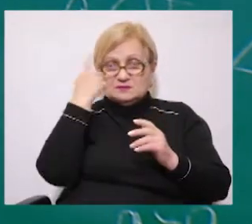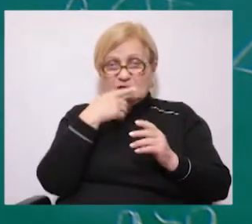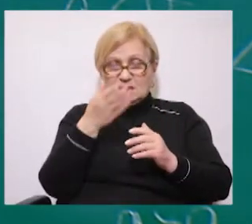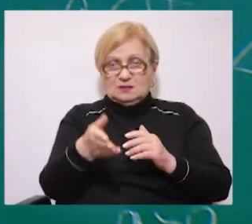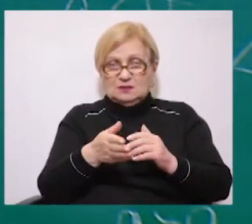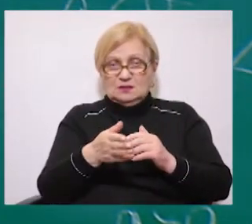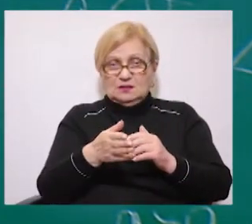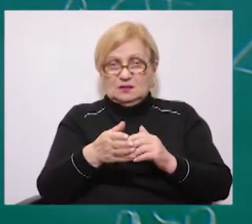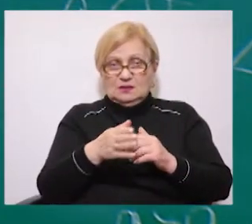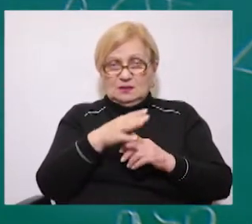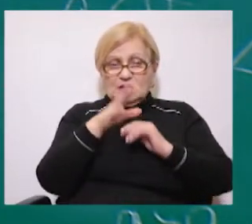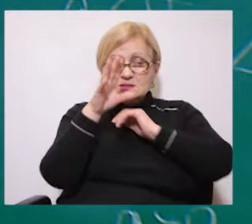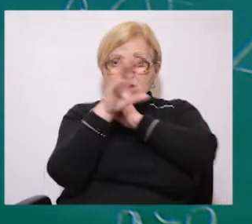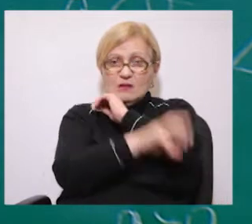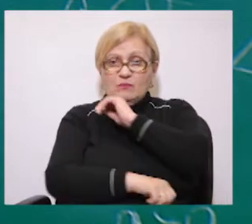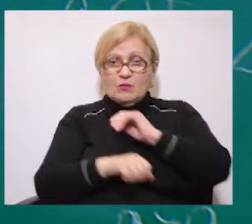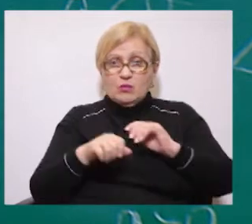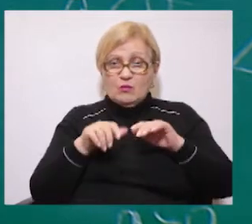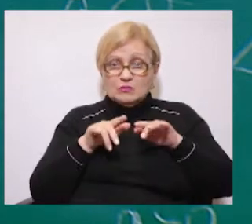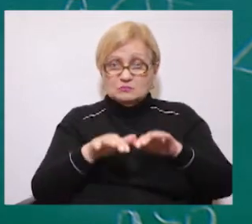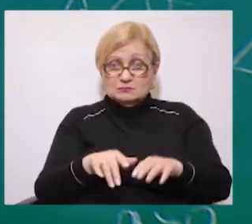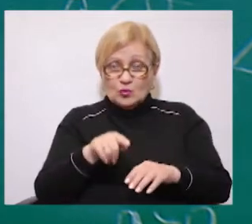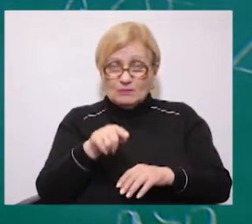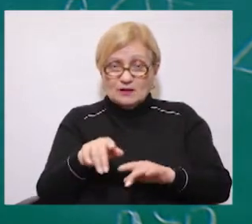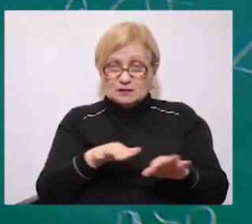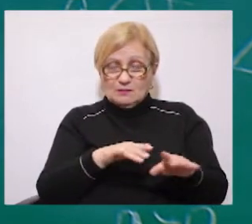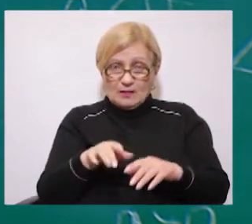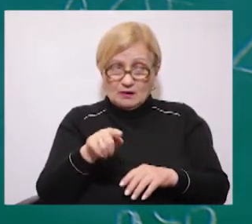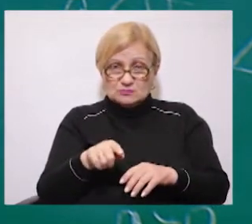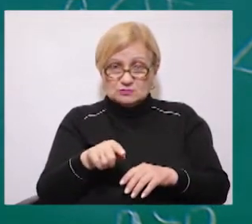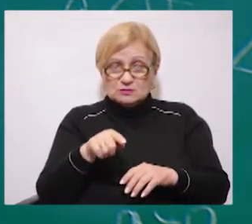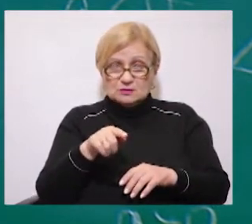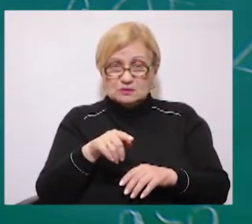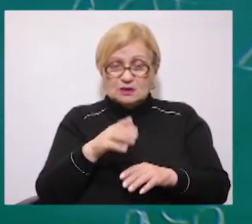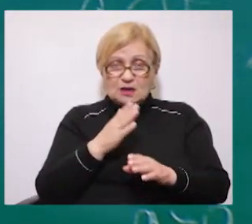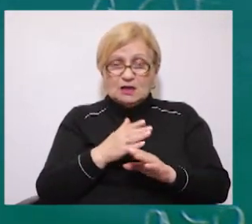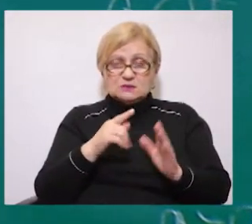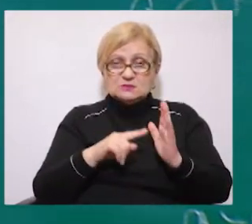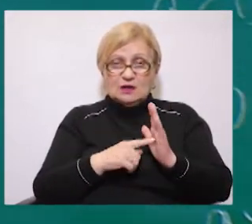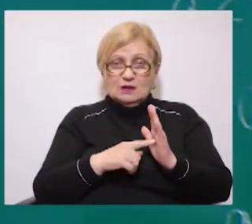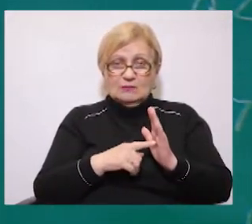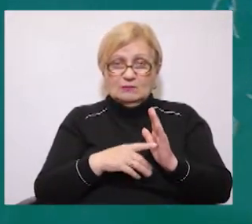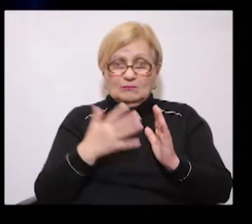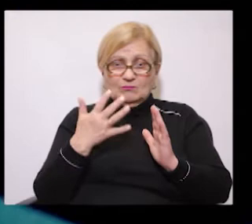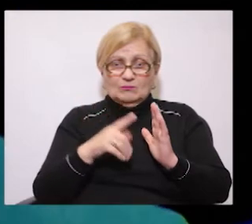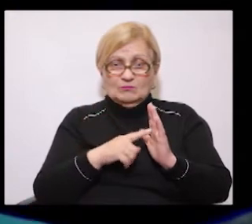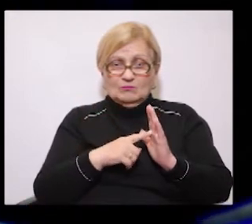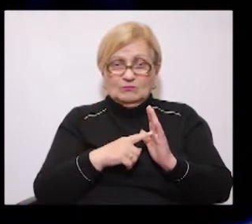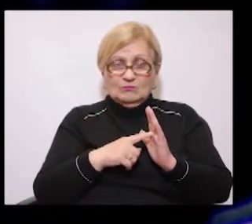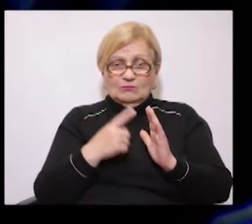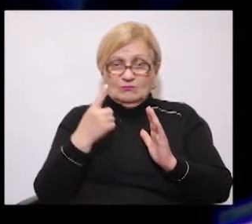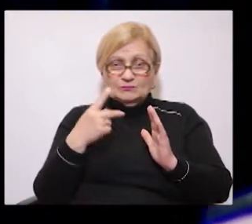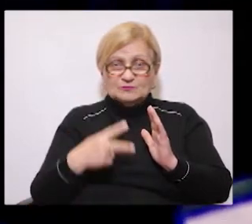ანუ საბოლოო მოქმედება აი ამ ჩემს გამოსახულებაში არის გამრავლება. ხუთი გამრავლებული